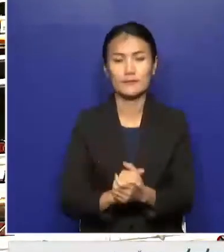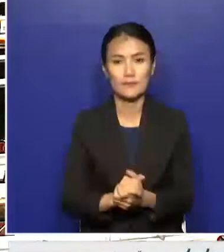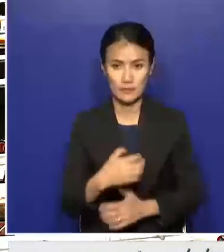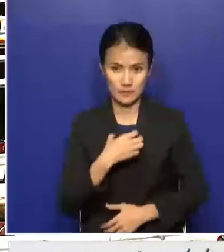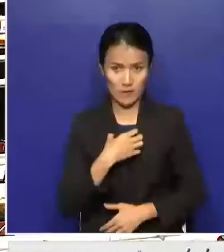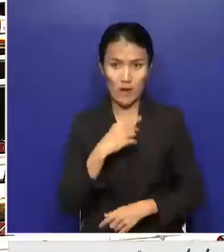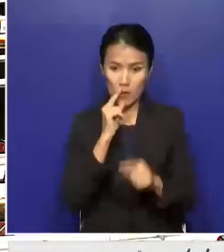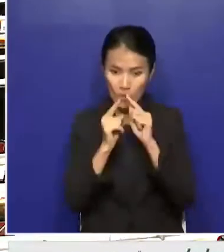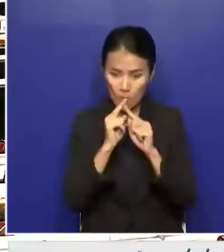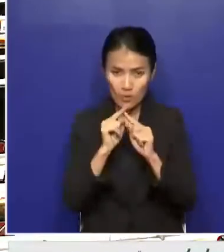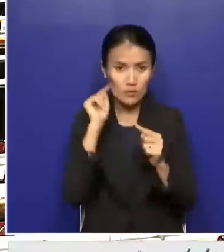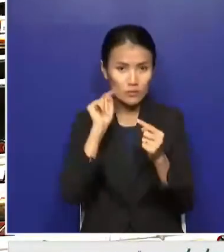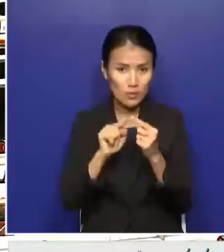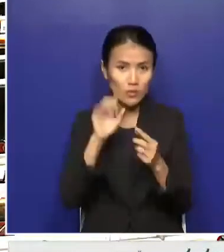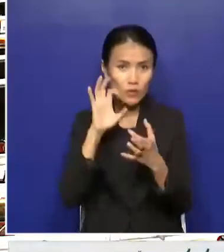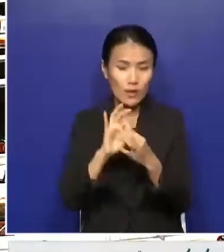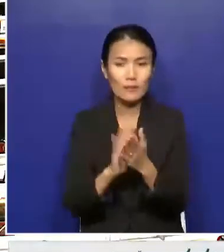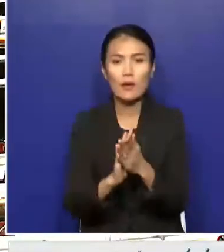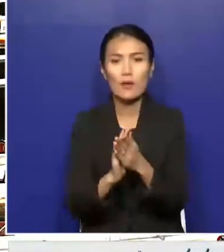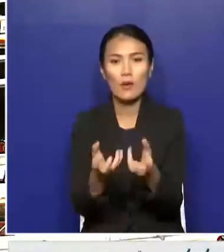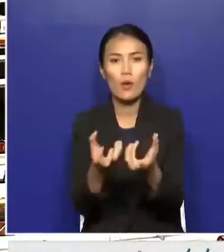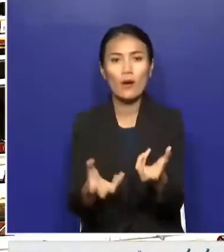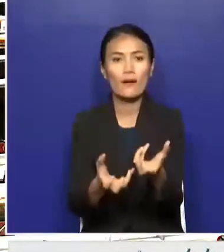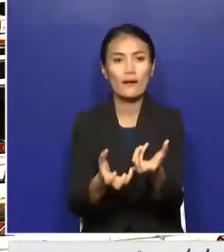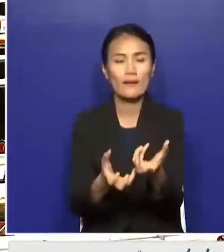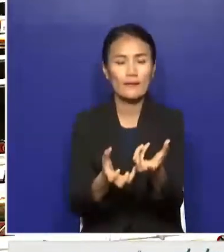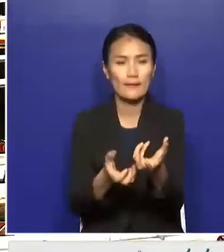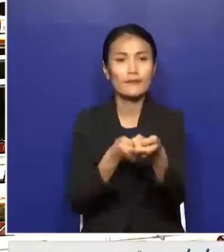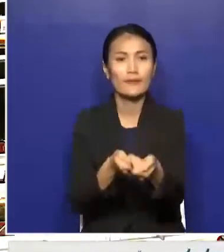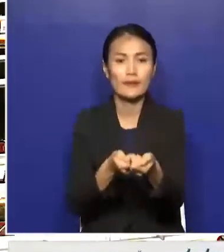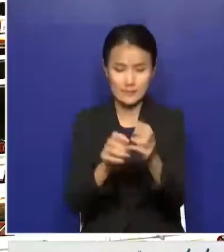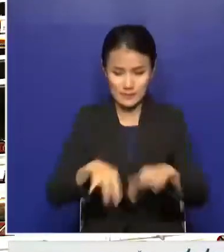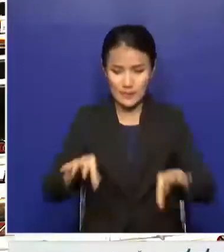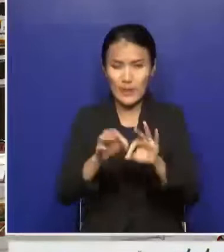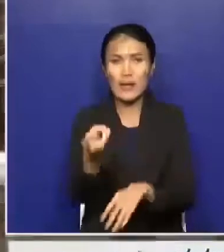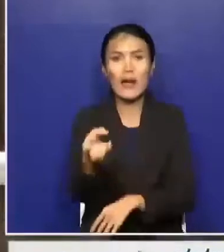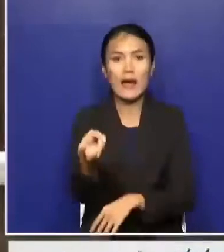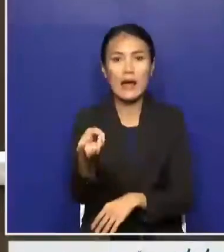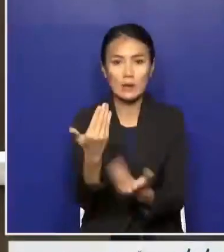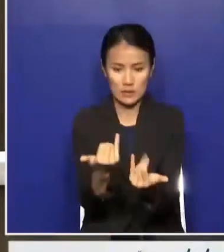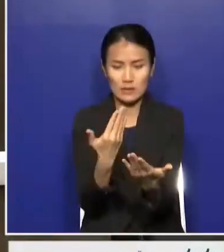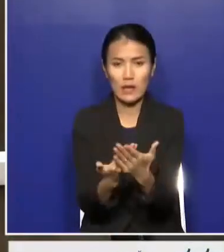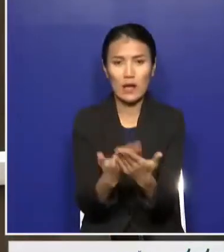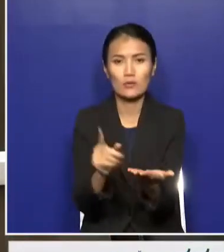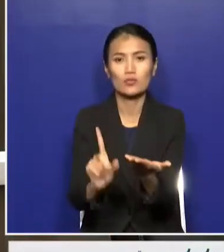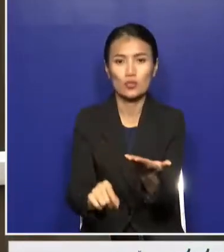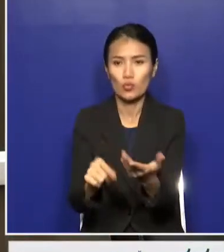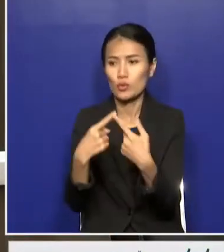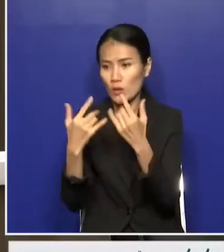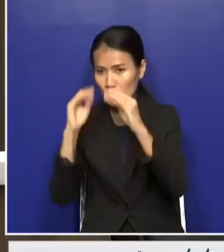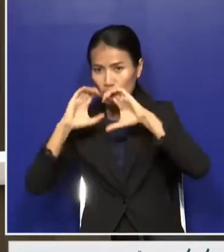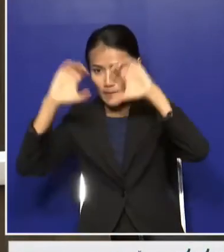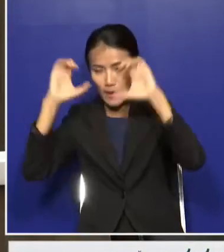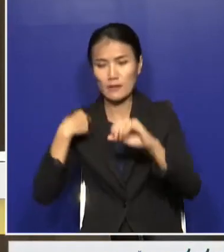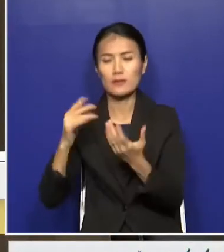ของราคาพืชผลนะครับโดยเฉพาะข้าวเนี่ยนะครับที่ตกต่ำนะครับแต่ว่ารัฐก็ได้ออกมาตรการมาแล้วนะ